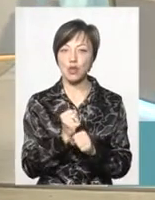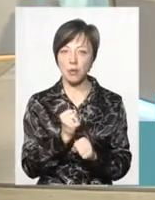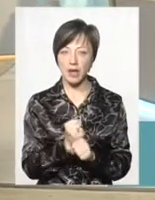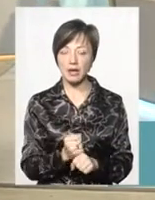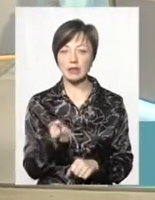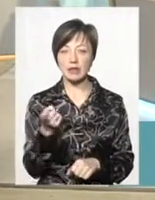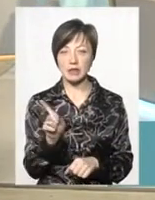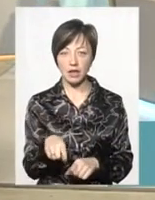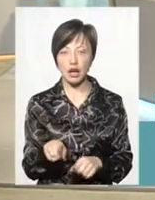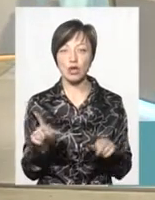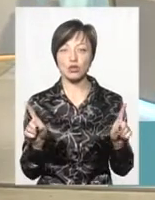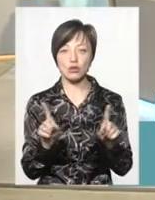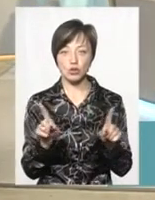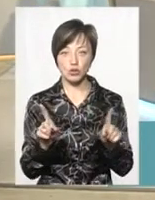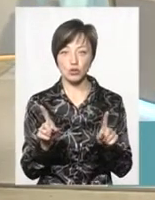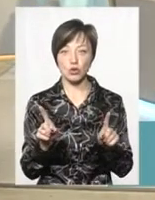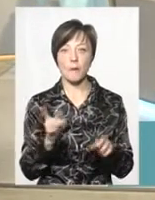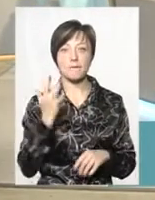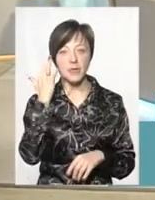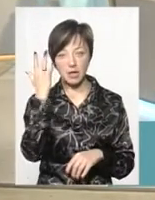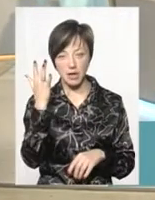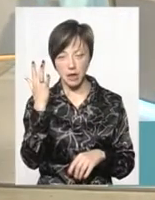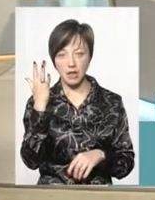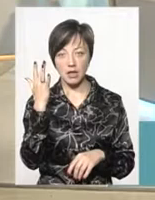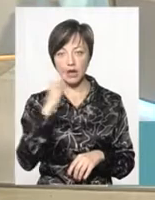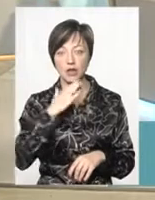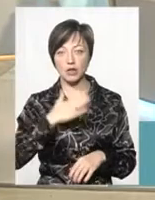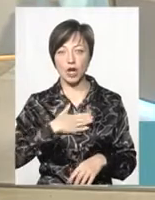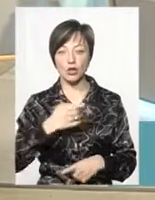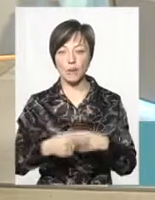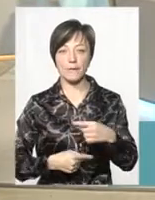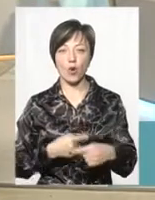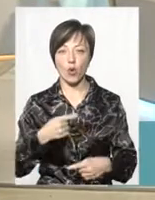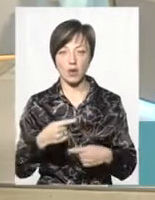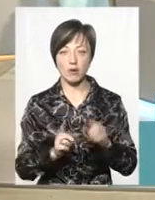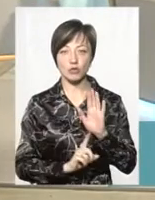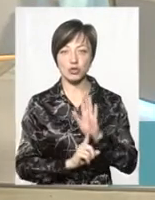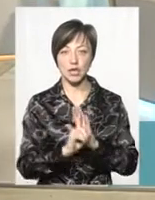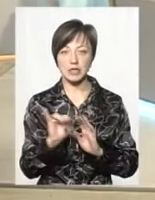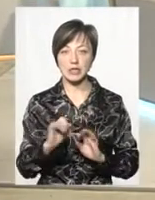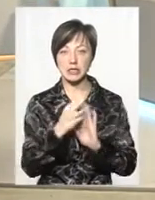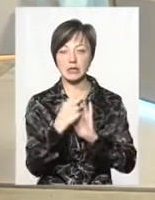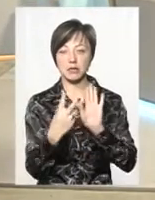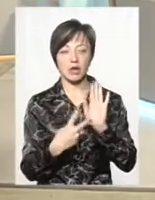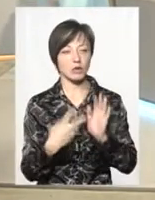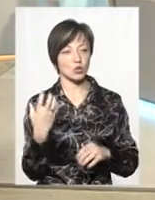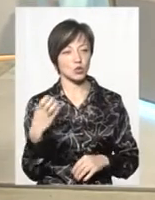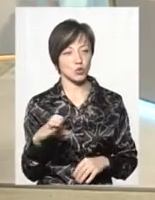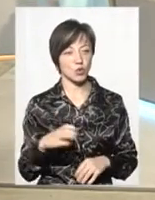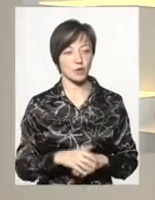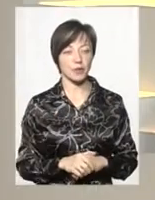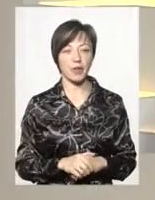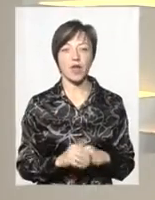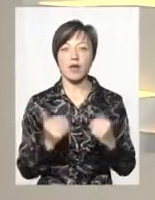те, що вже мріяли наші покоління, от починаючи з 17 століття.